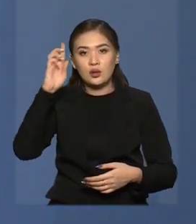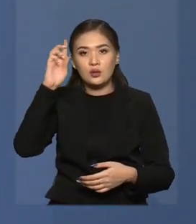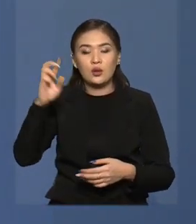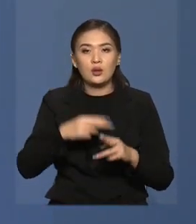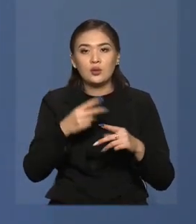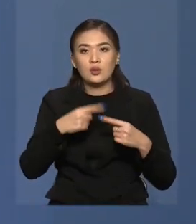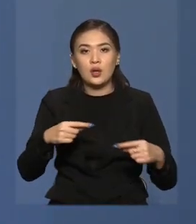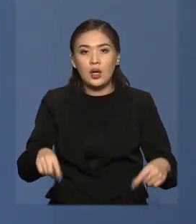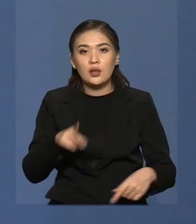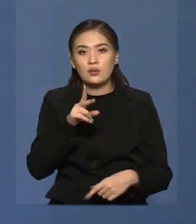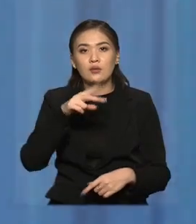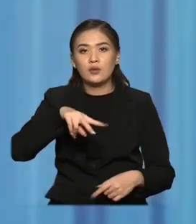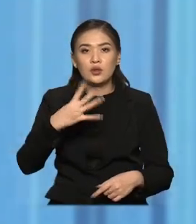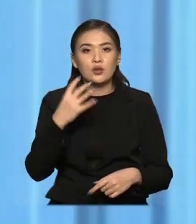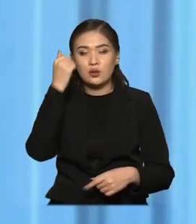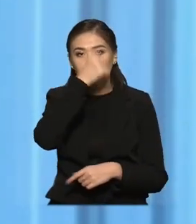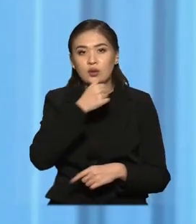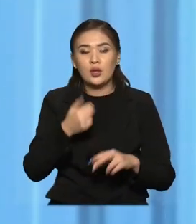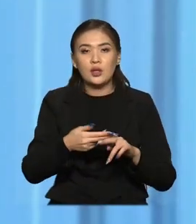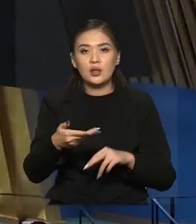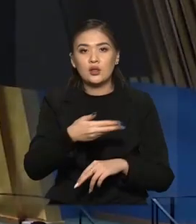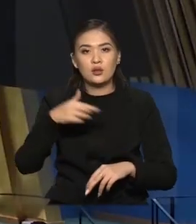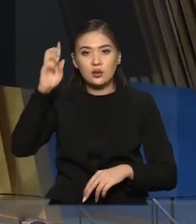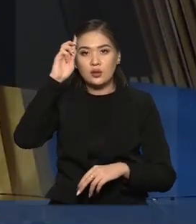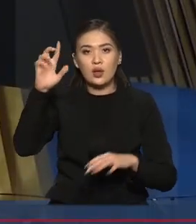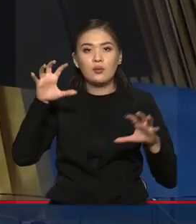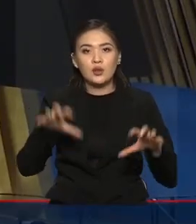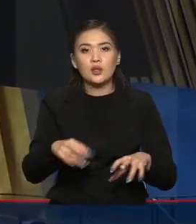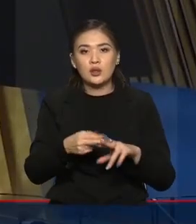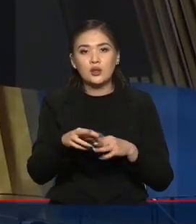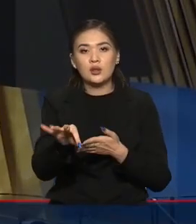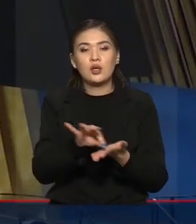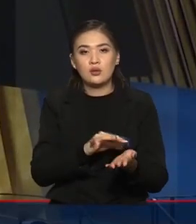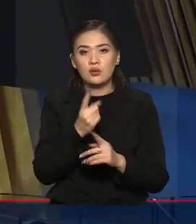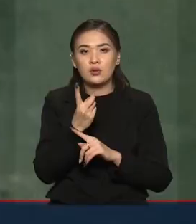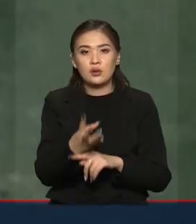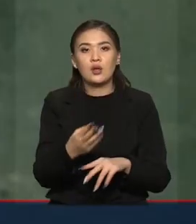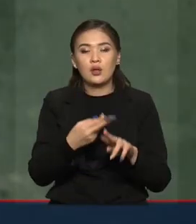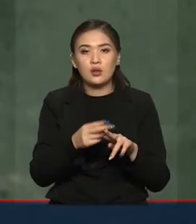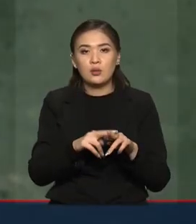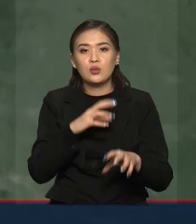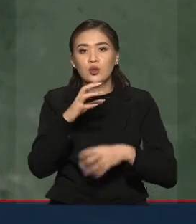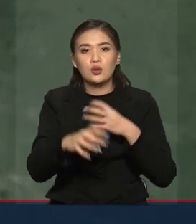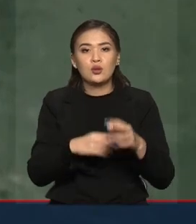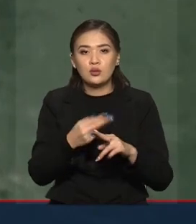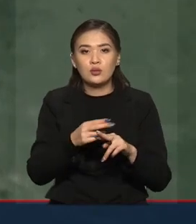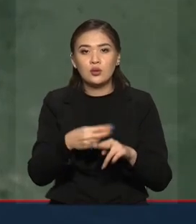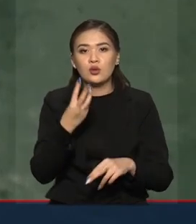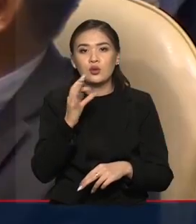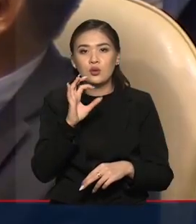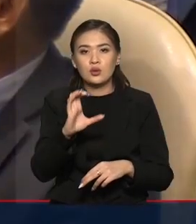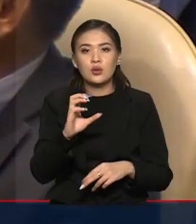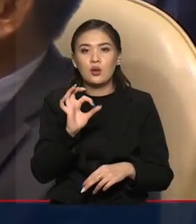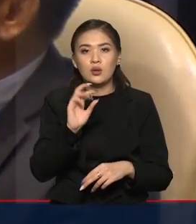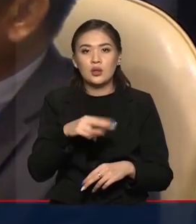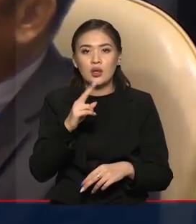другие. В 2024 наша страна будет председательствовать сразу в нескольких авторитетных международных организациях: ШОС,